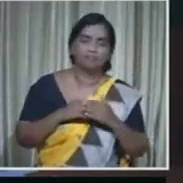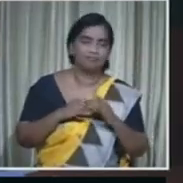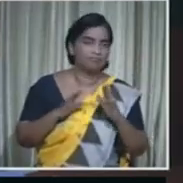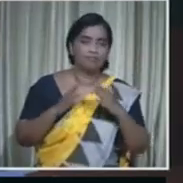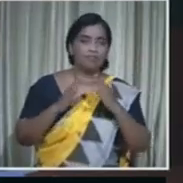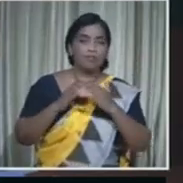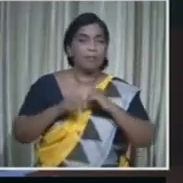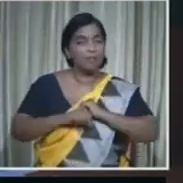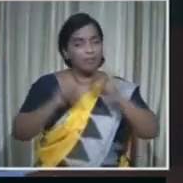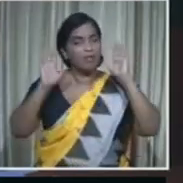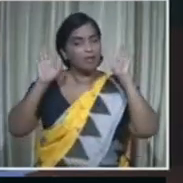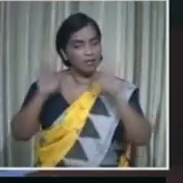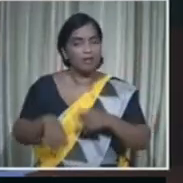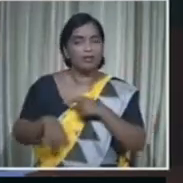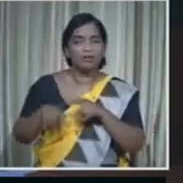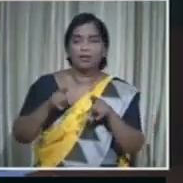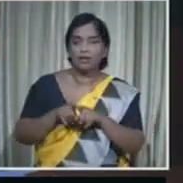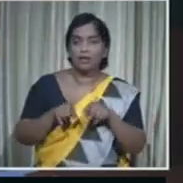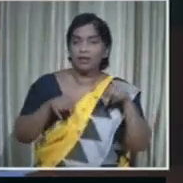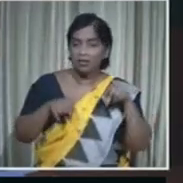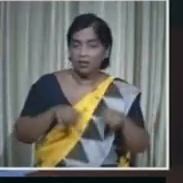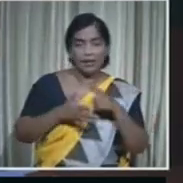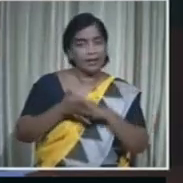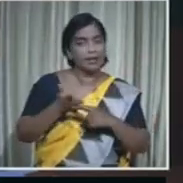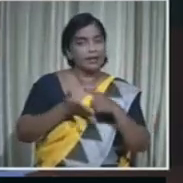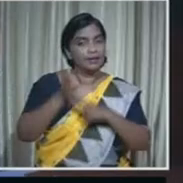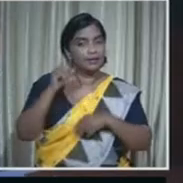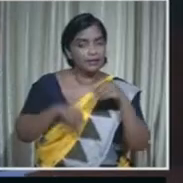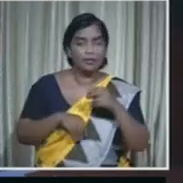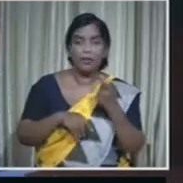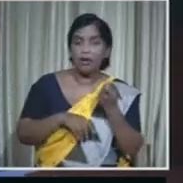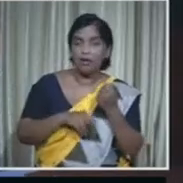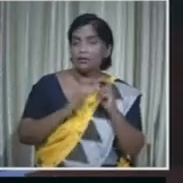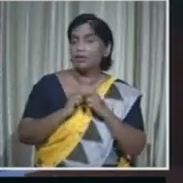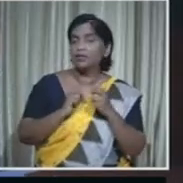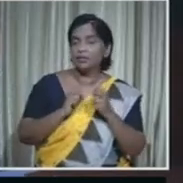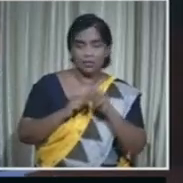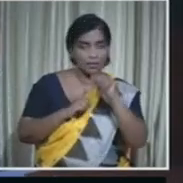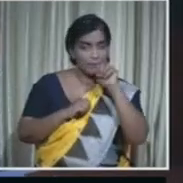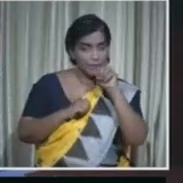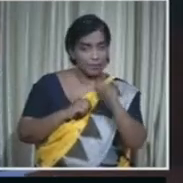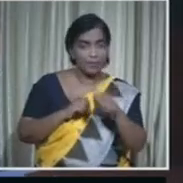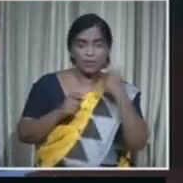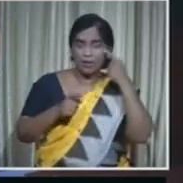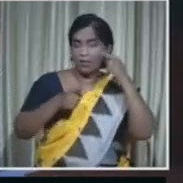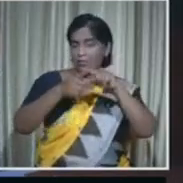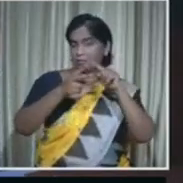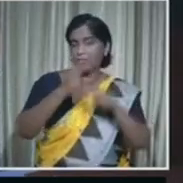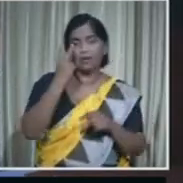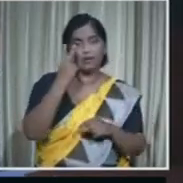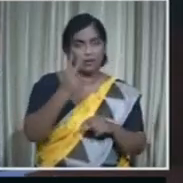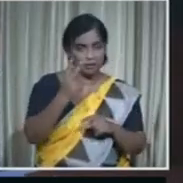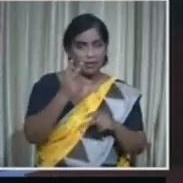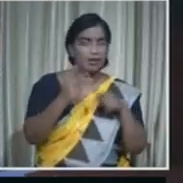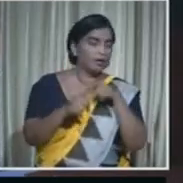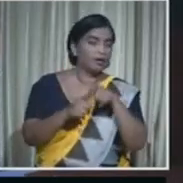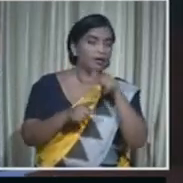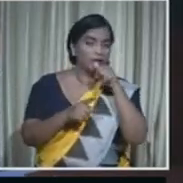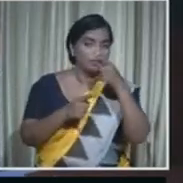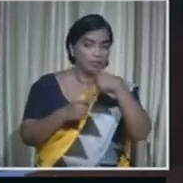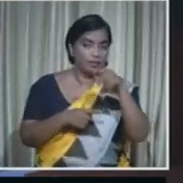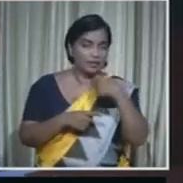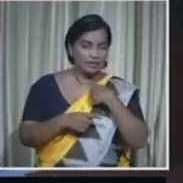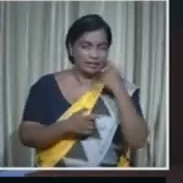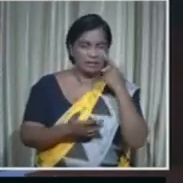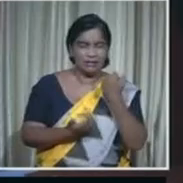ගරු කතානායකතුමනි, දැන් මේ දේශපාලන සහ ආර්ථික අර්බුදය නිශ්චිත කේන්ද්‍ර දෙකකට කේන්ද්‍රගත වෙලා තිබෙනවා. ඒක තමුන්නාන්සලට රිදෙන්න